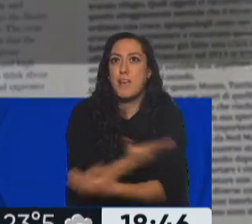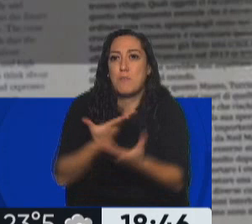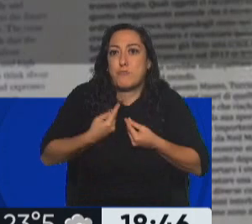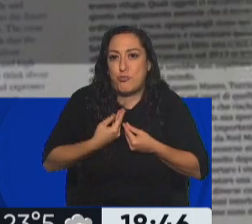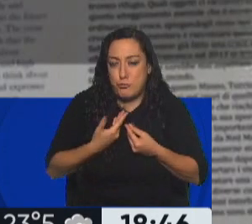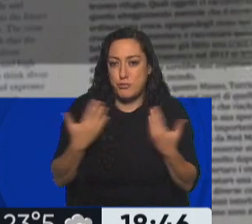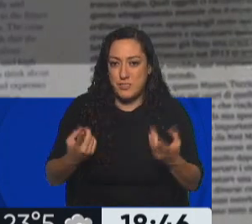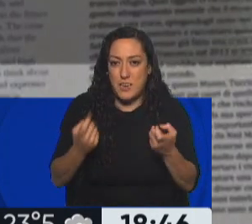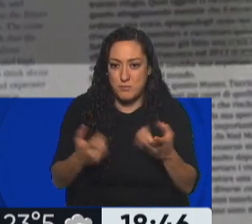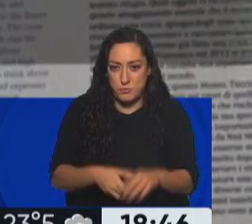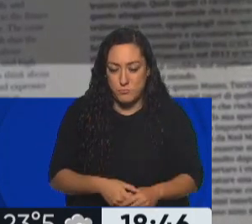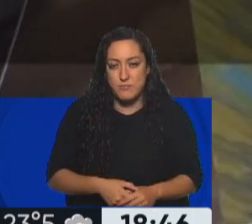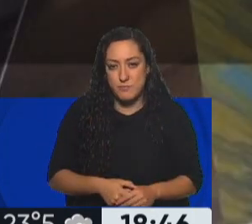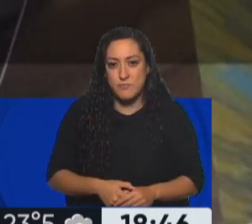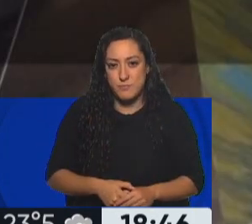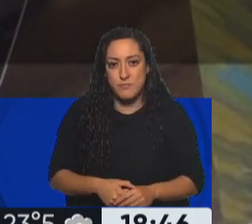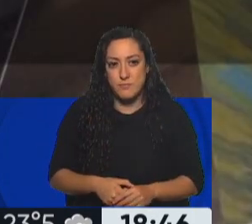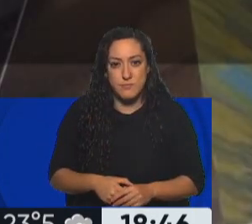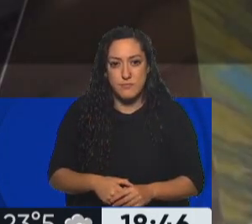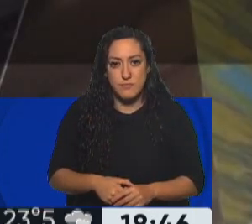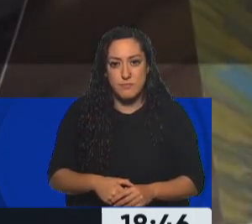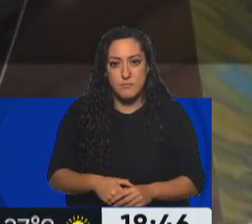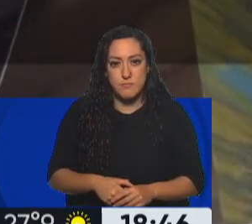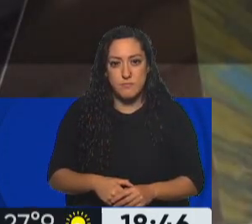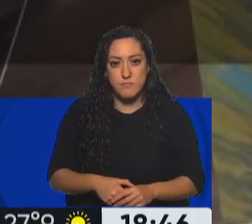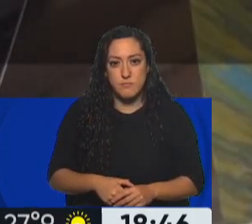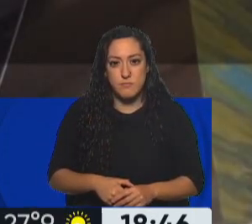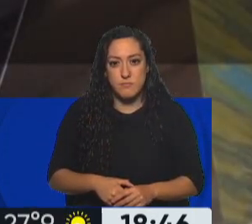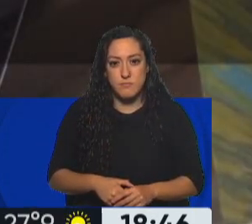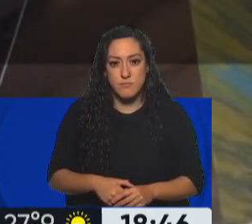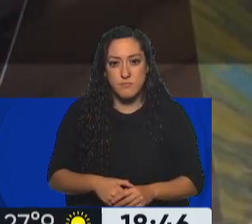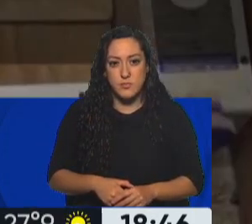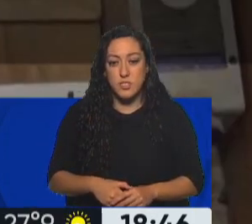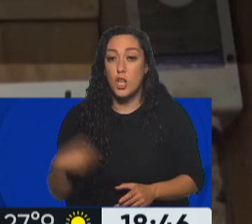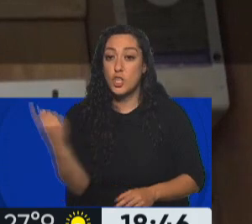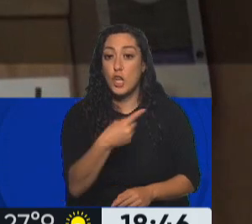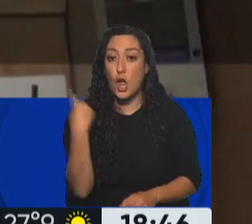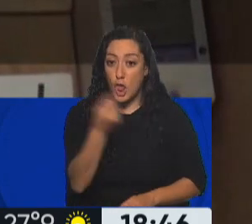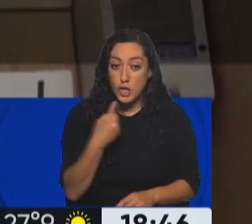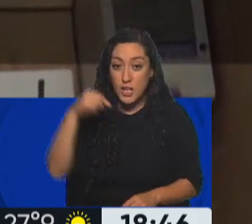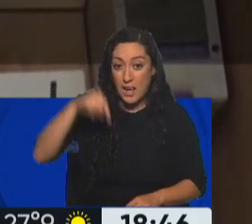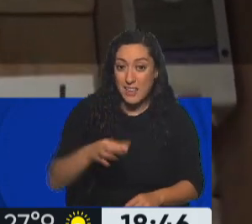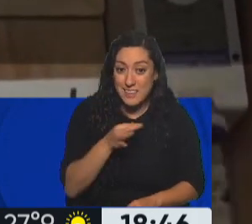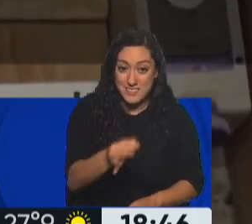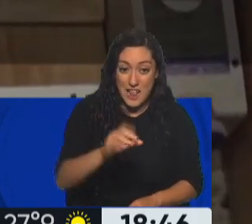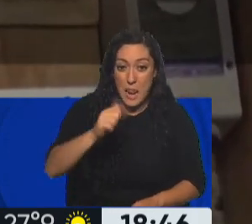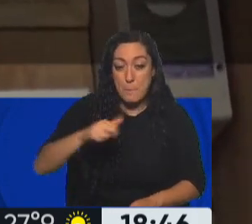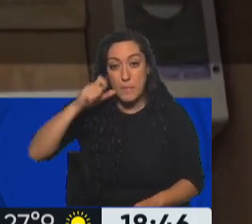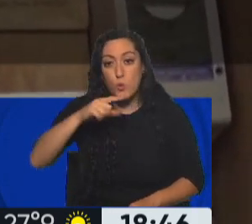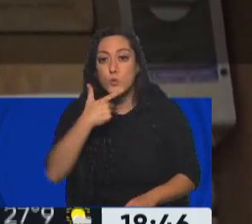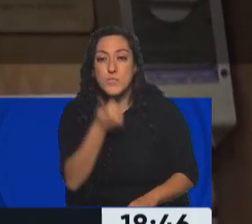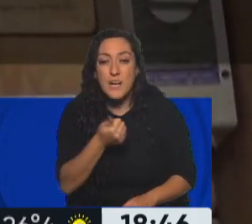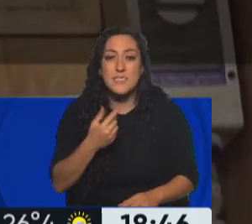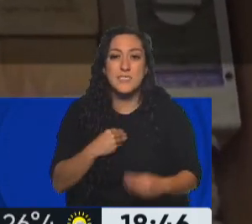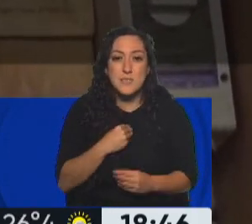sull'isola ad accarezzarci, tra virgolette, no? E tutti lampedusani l'abbiamo